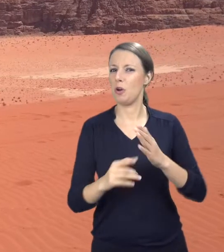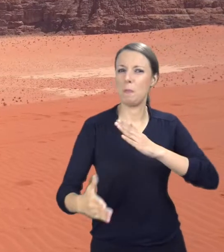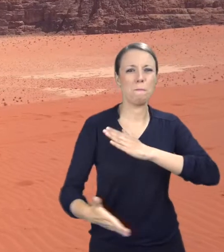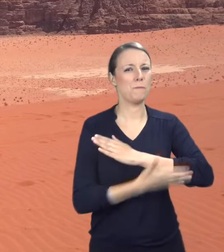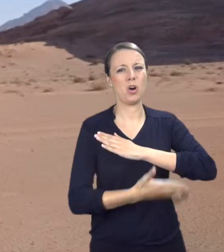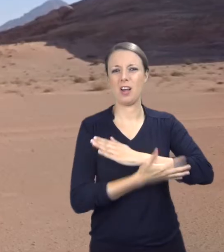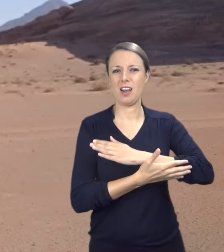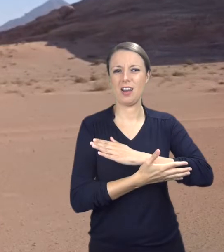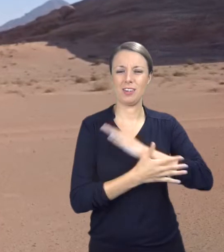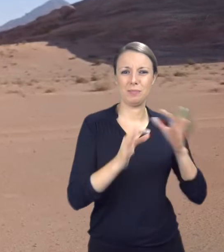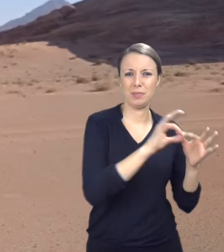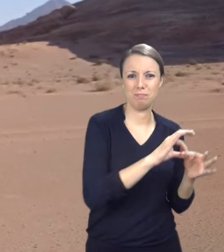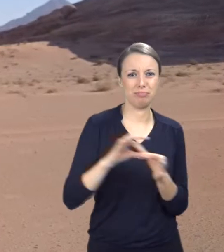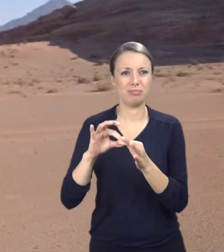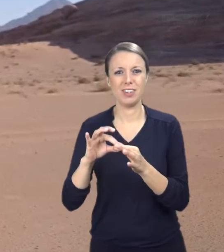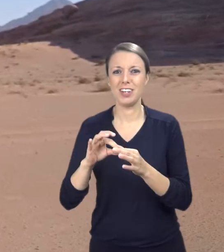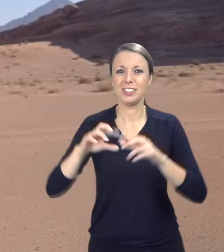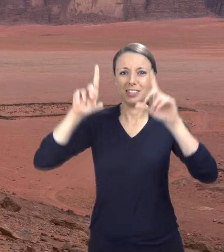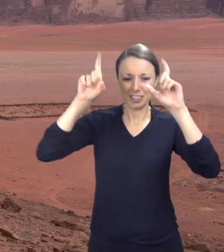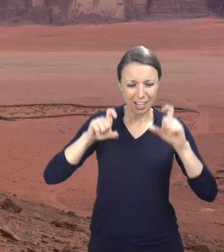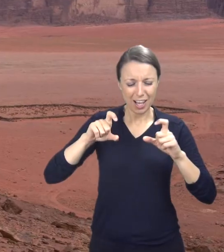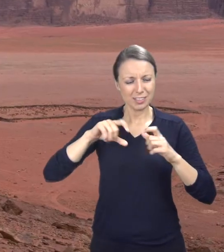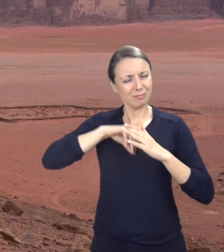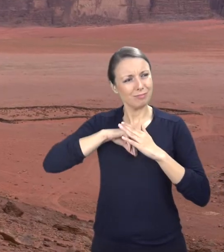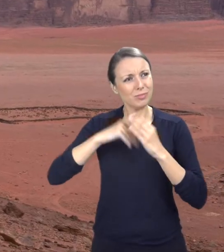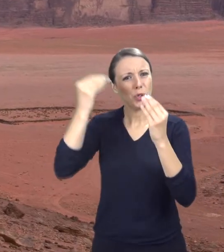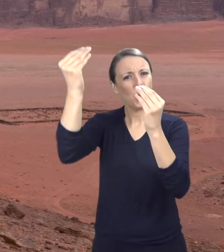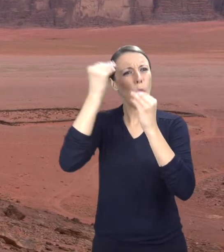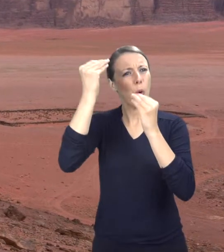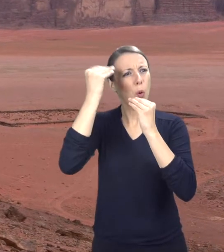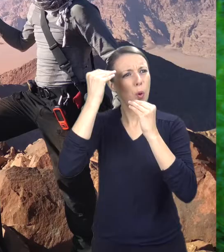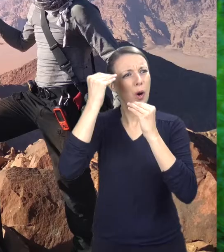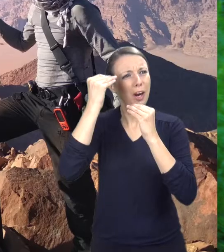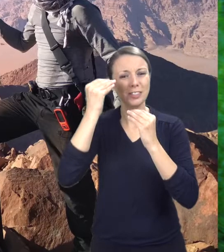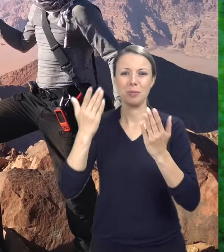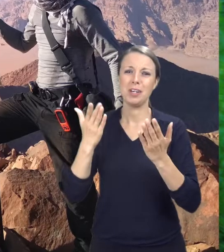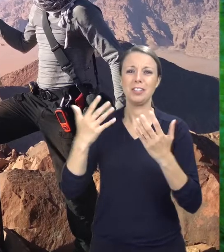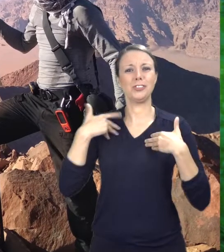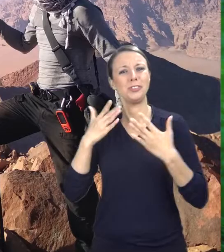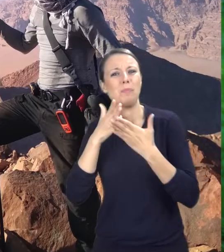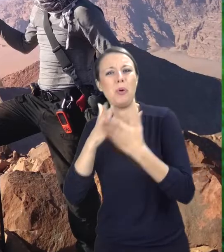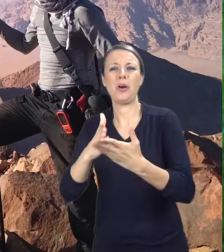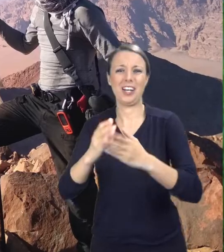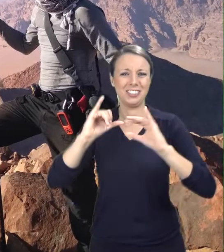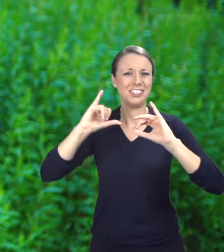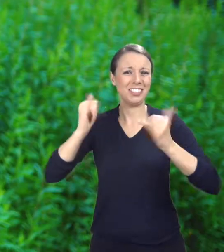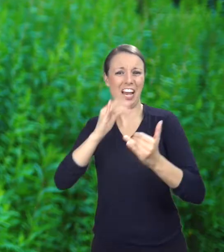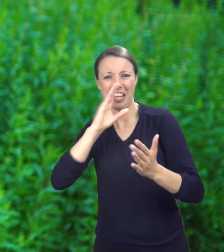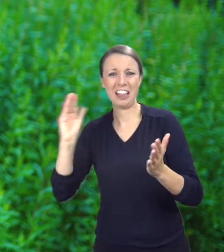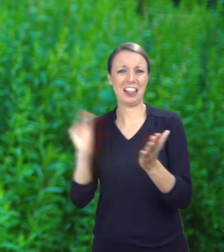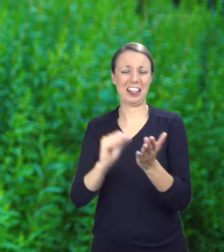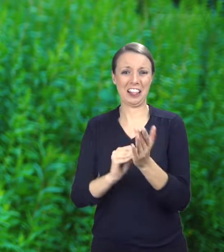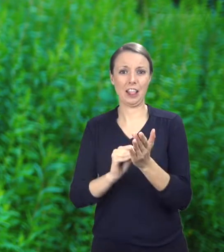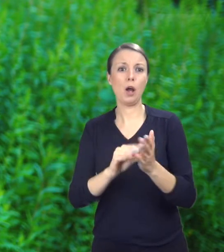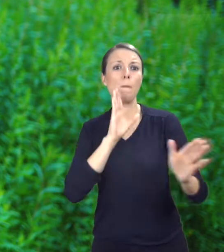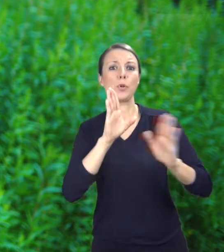podstawą, żeby zacząć rozwijać także tę stronę techniczną właśnie sztuki przetrwania. Zupełnie jak z treningiem sztuk